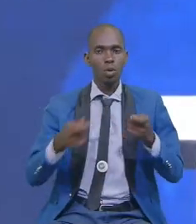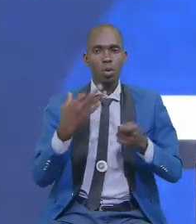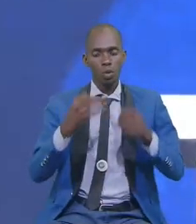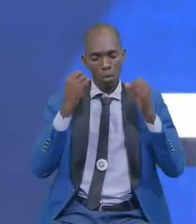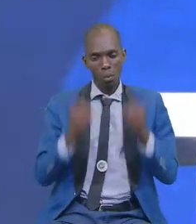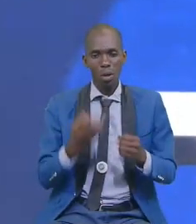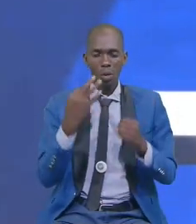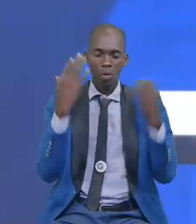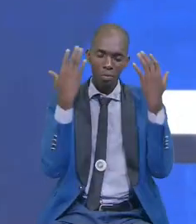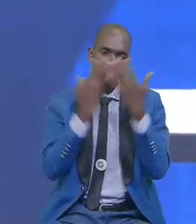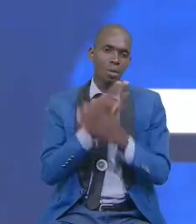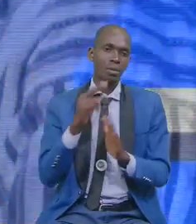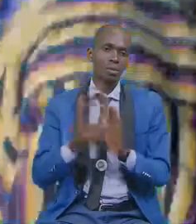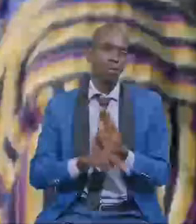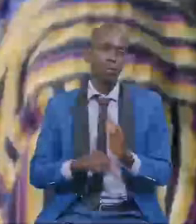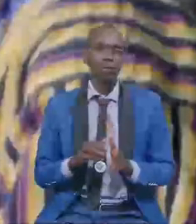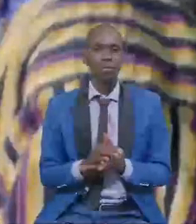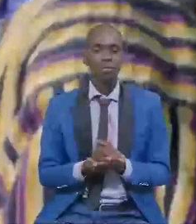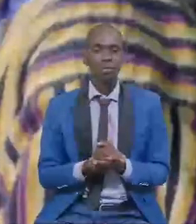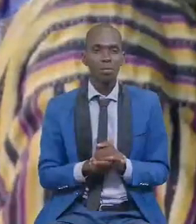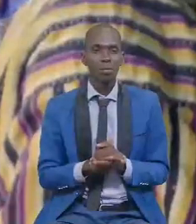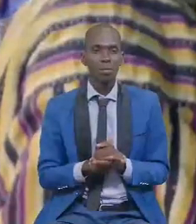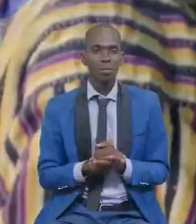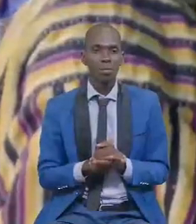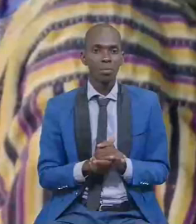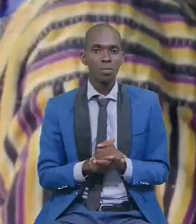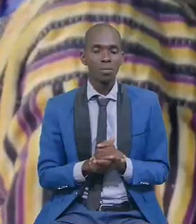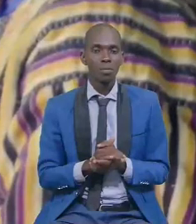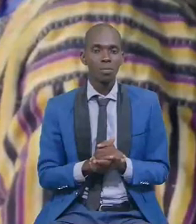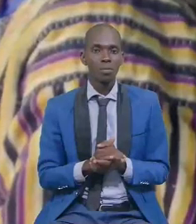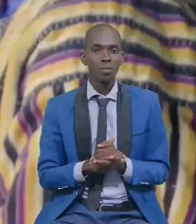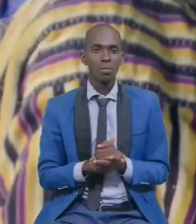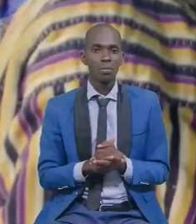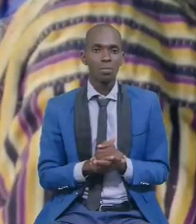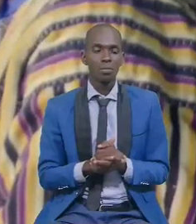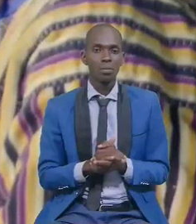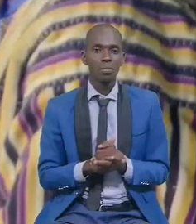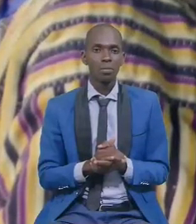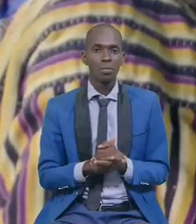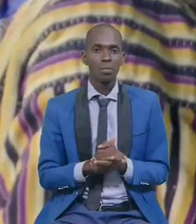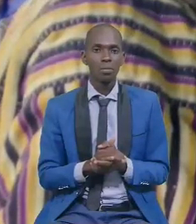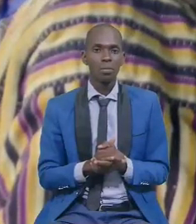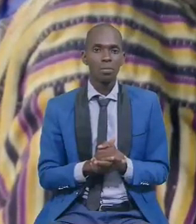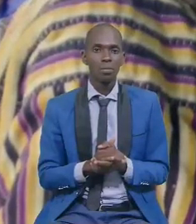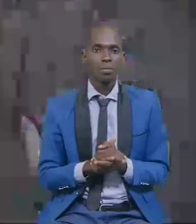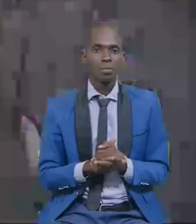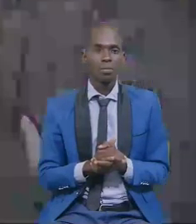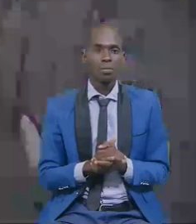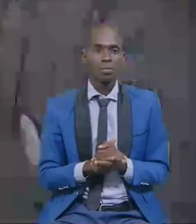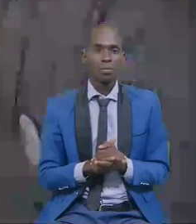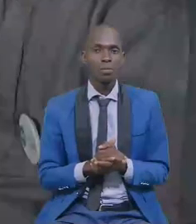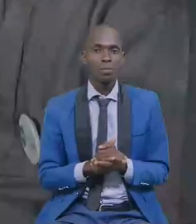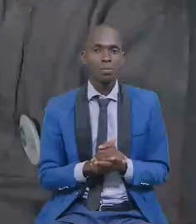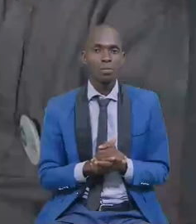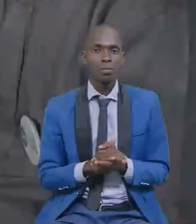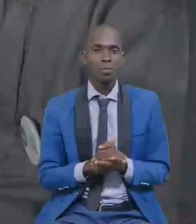Maintenant, tu vas à l'église parce que tu es endormi, tu dors, tu vas à l'église, mais tu fais encore des choses que tu ne contrôles pas. Tu lis la Bible, tu ne comprends pas, tu